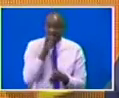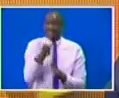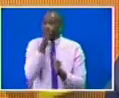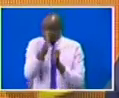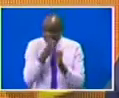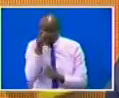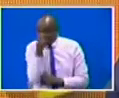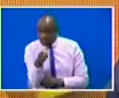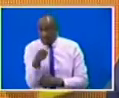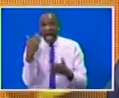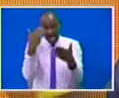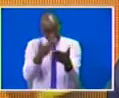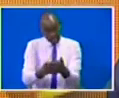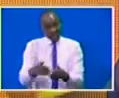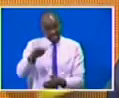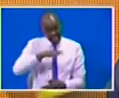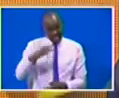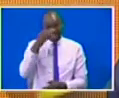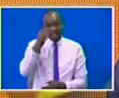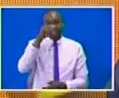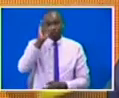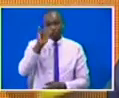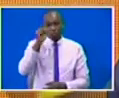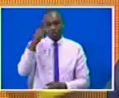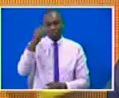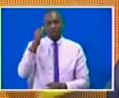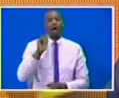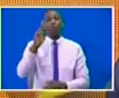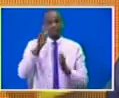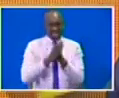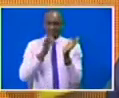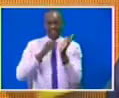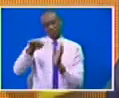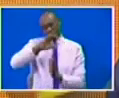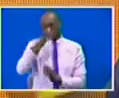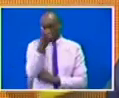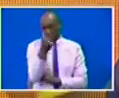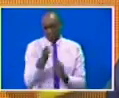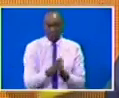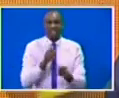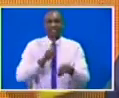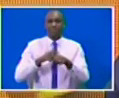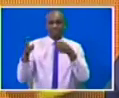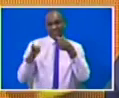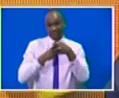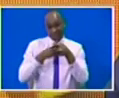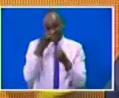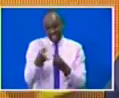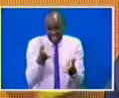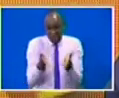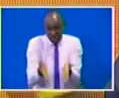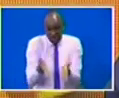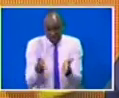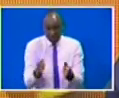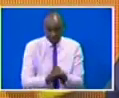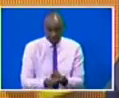ukipenda lilifika katika eneo la Syokimau katika kaunti ya Machakos majira ya saa moja inawasili hivi sasa,